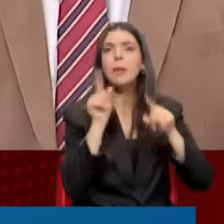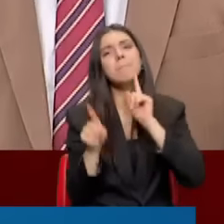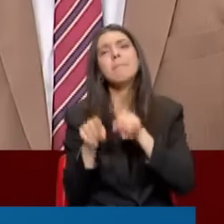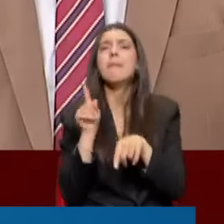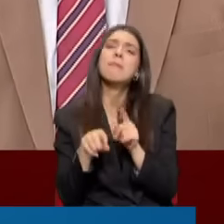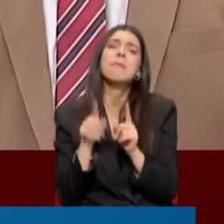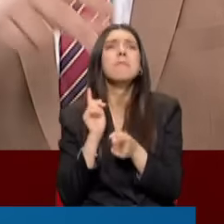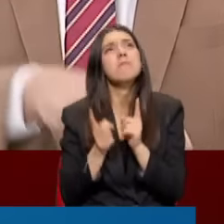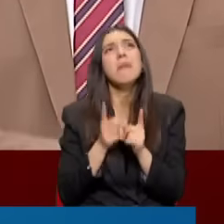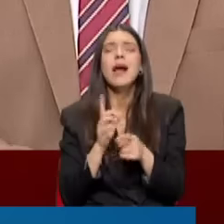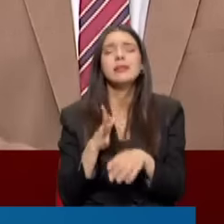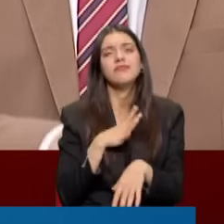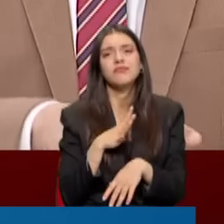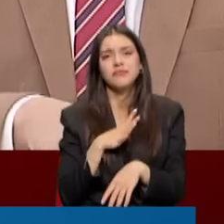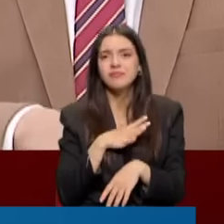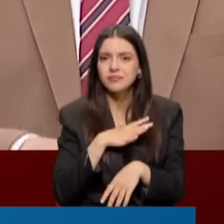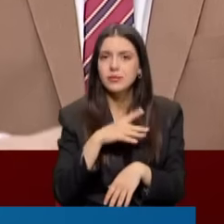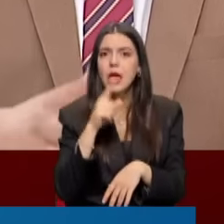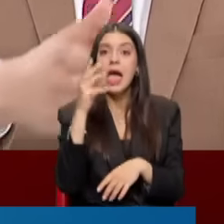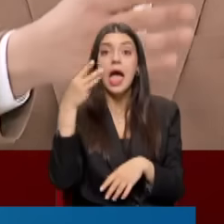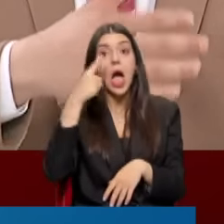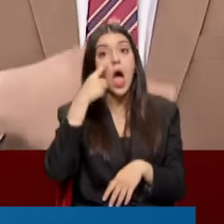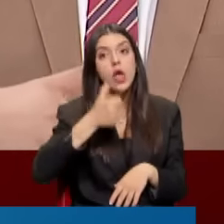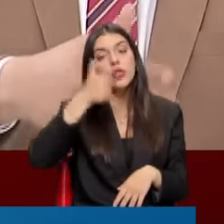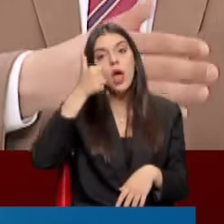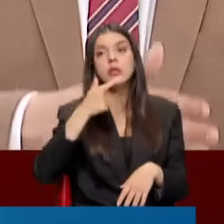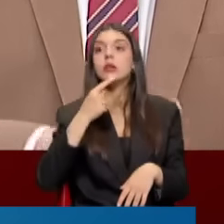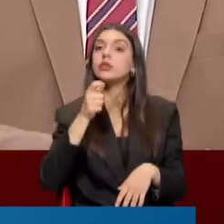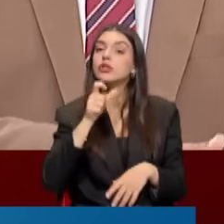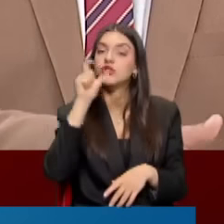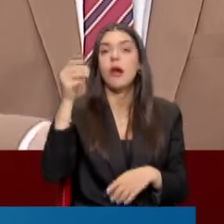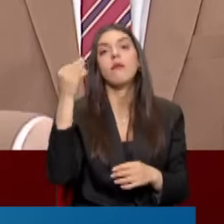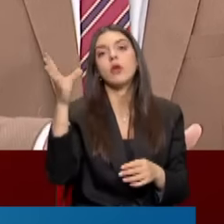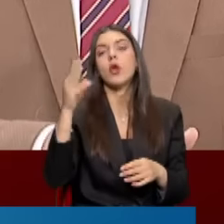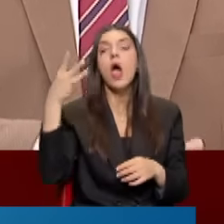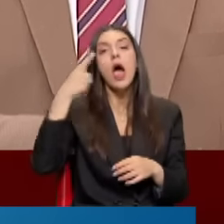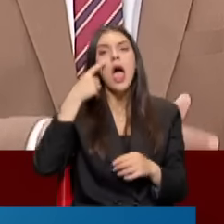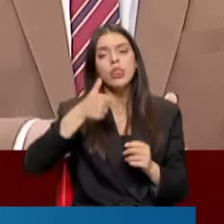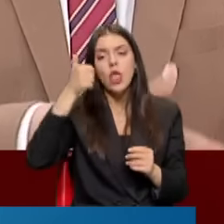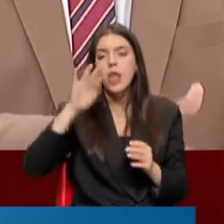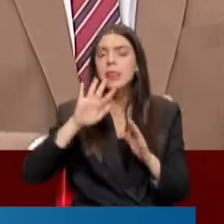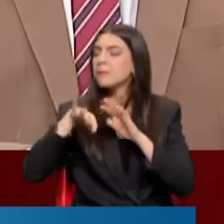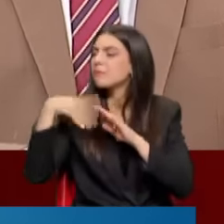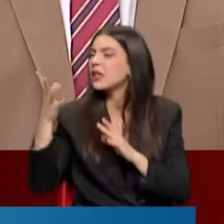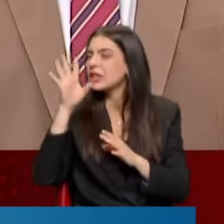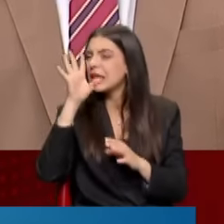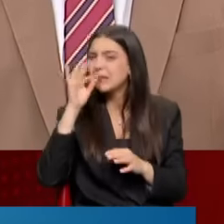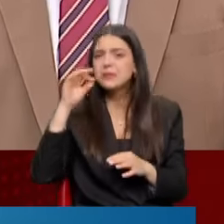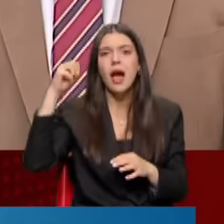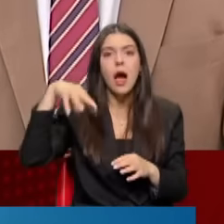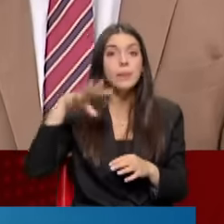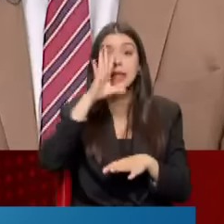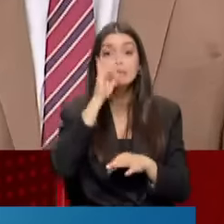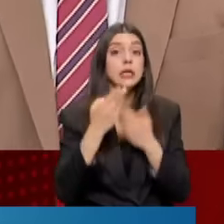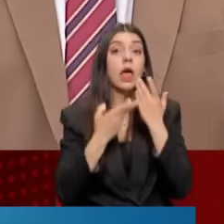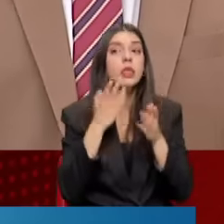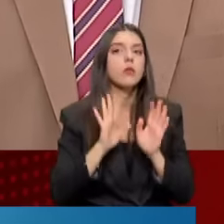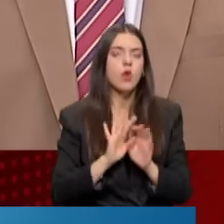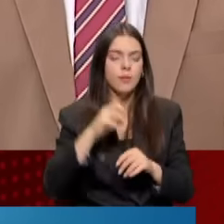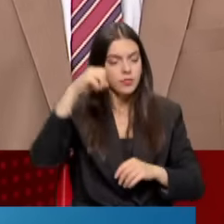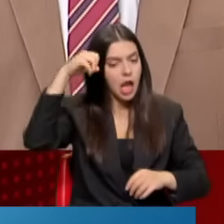da Erdoğan öncülüğünde var yani iktidar cephesinde de Erdoğan'ın dışında bu konuyu gündemine Taşıyan yok fakat Erdoğan da